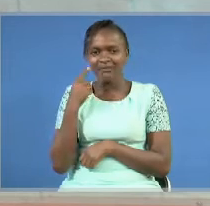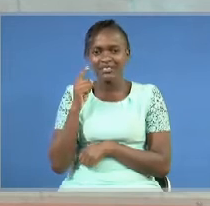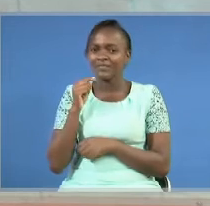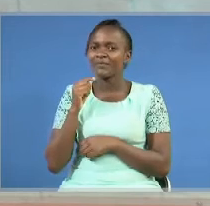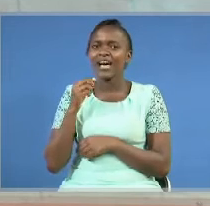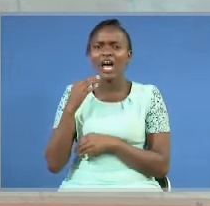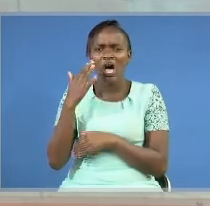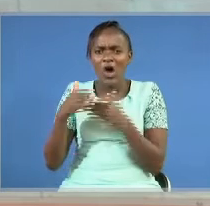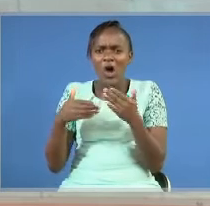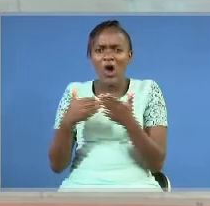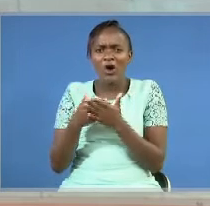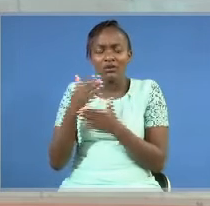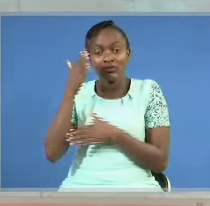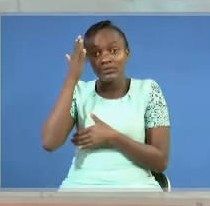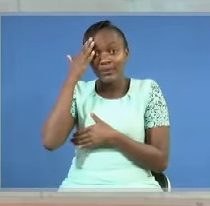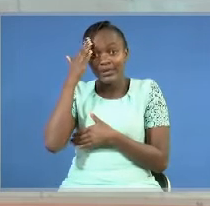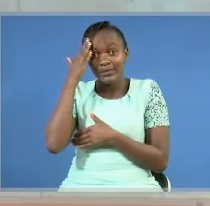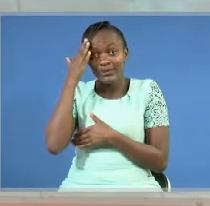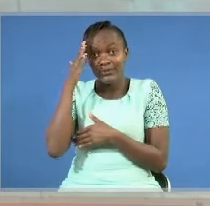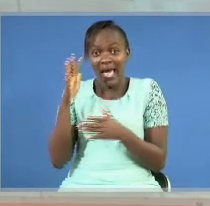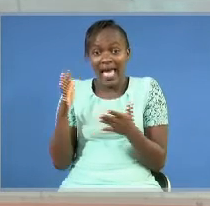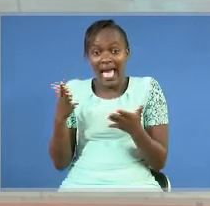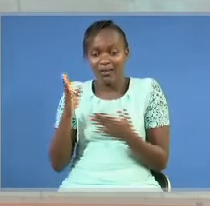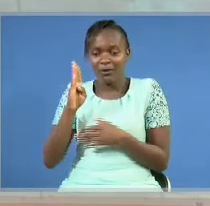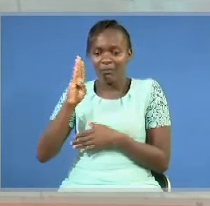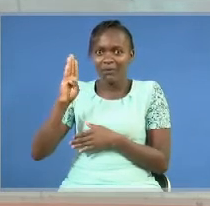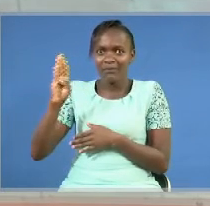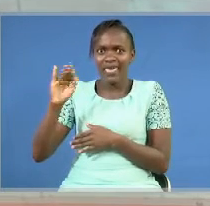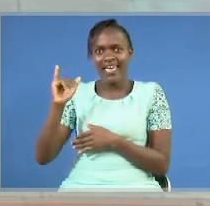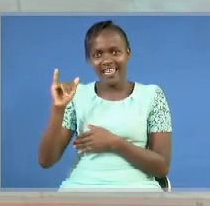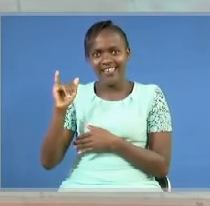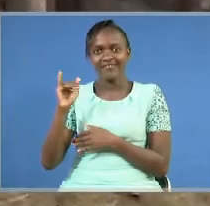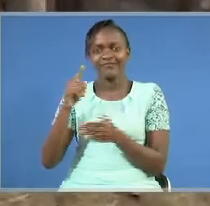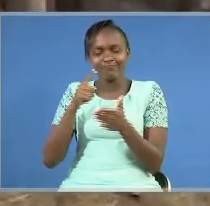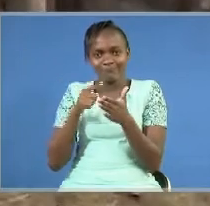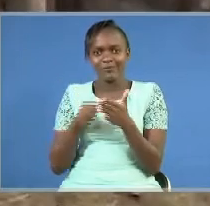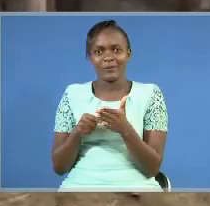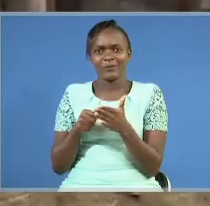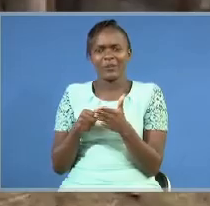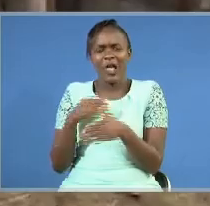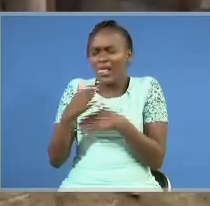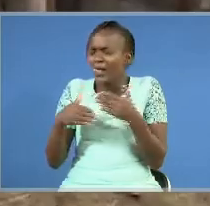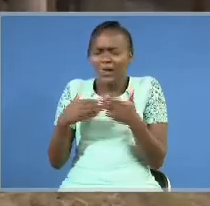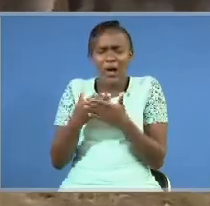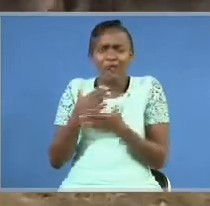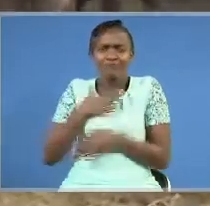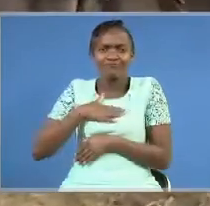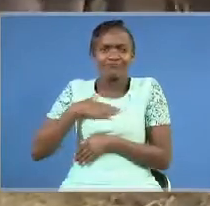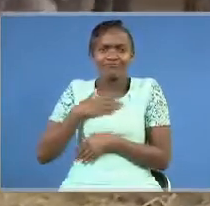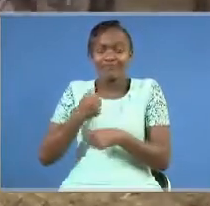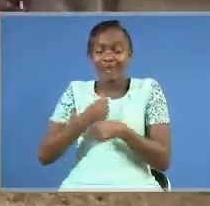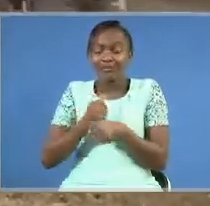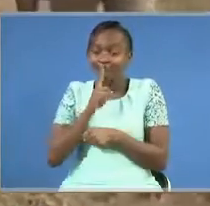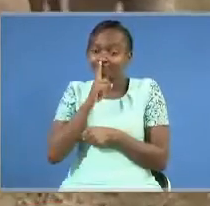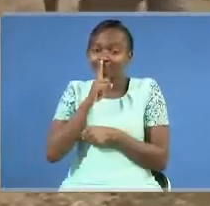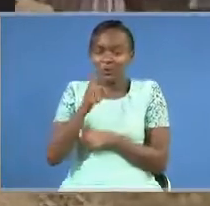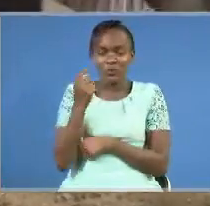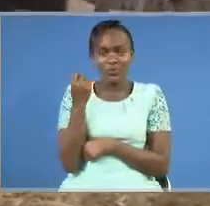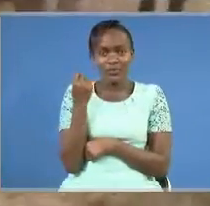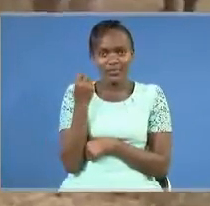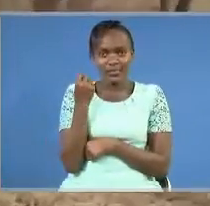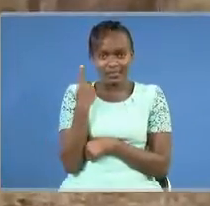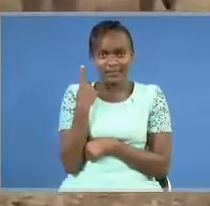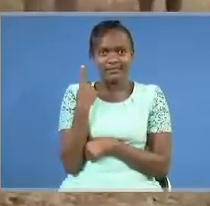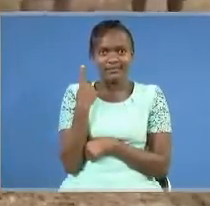Seneta wa Garissa Yusuf Haji kurahisisha na kuhakikisha kuwa Wakenya kote nchini wameelewa ripoti hiyo. Ruto amesema kuwa